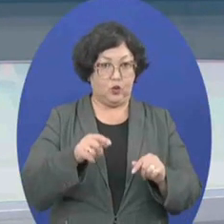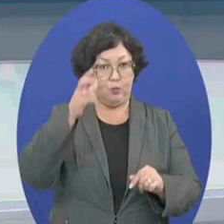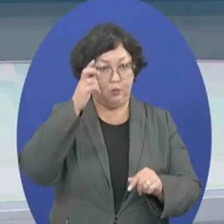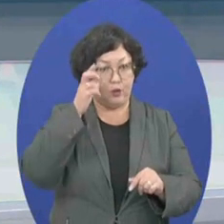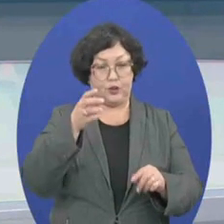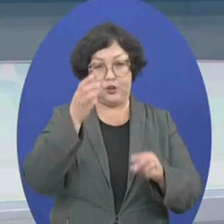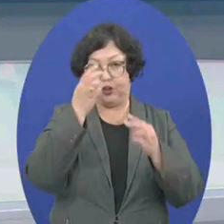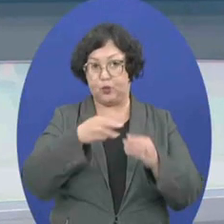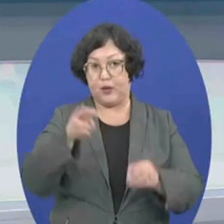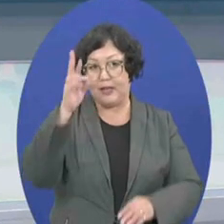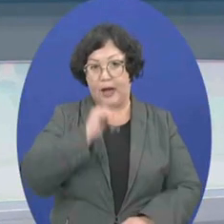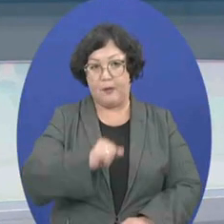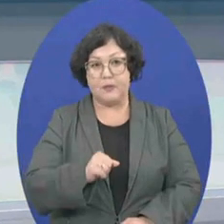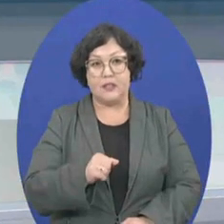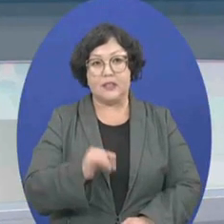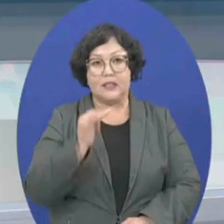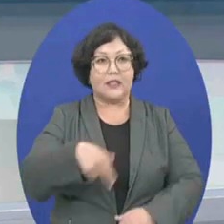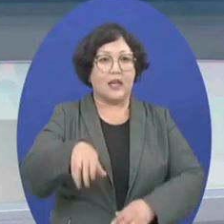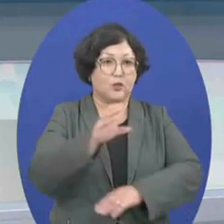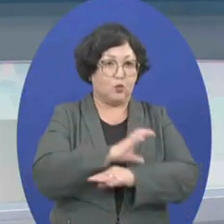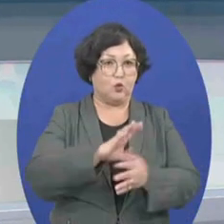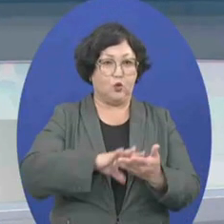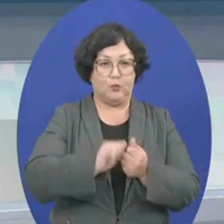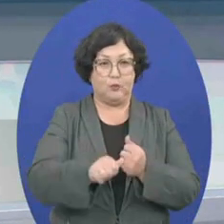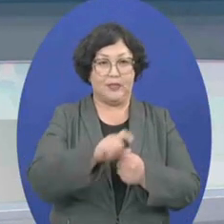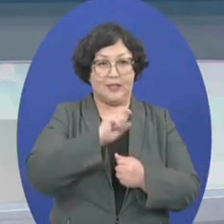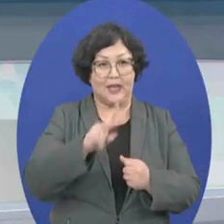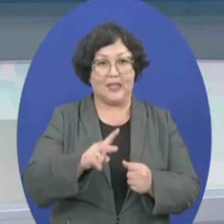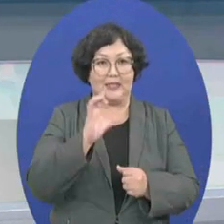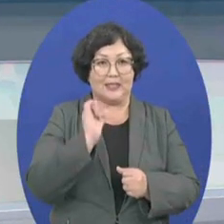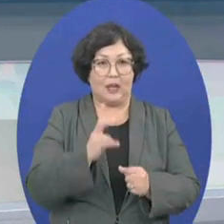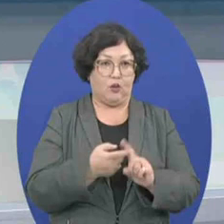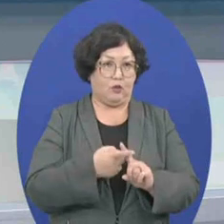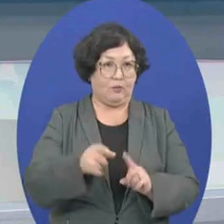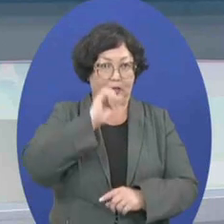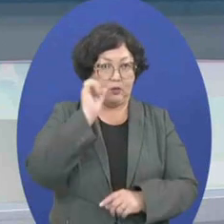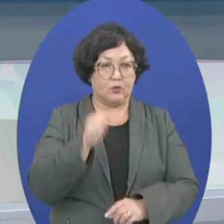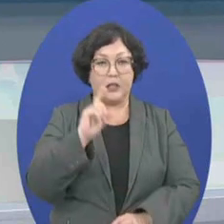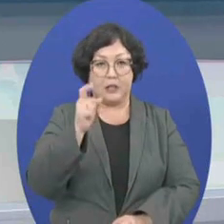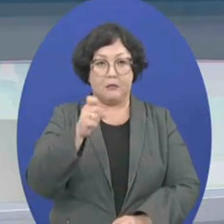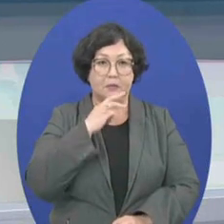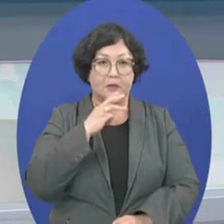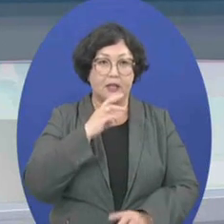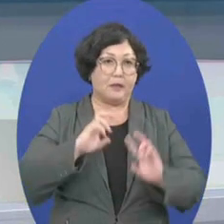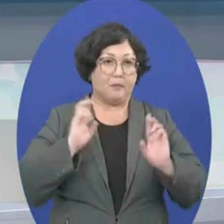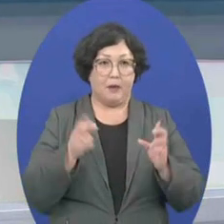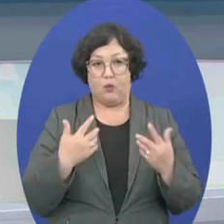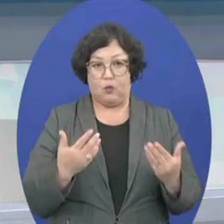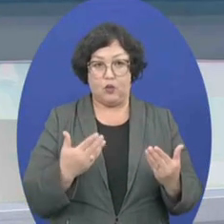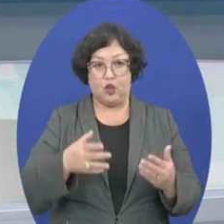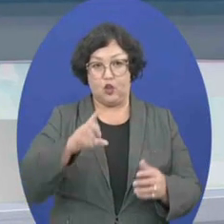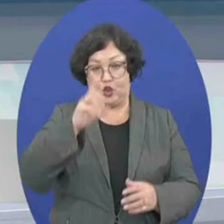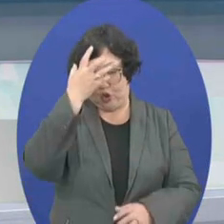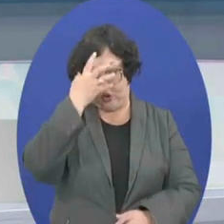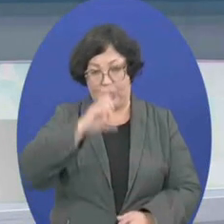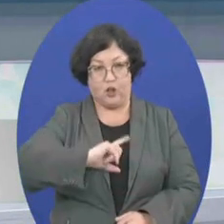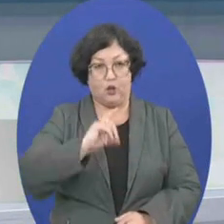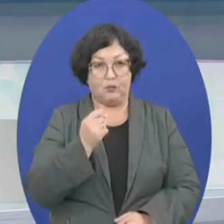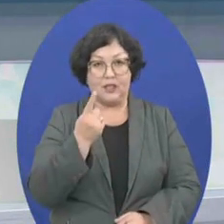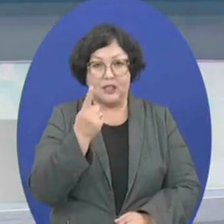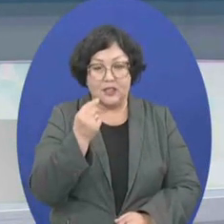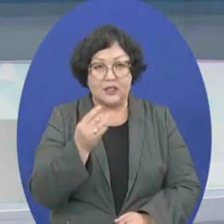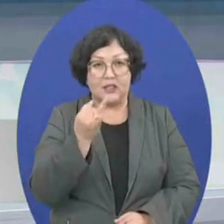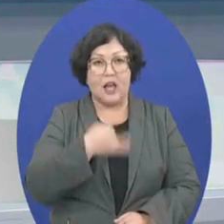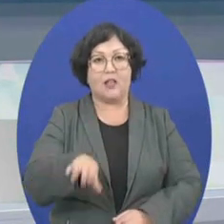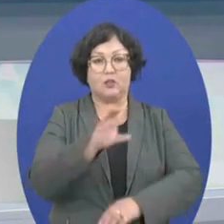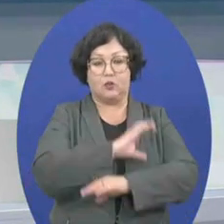Өнөөдөр боловсруулалт шинжил ухааны яамнаас хідэж сургуулийн төлбөр зээлийн сангийн асуудлаар хэвлэлийн бахрал хийлгэлээ. Энэ жил төрийн өмчтө нэгч